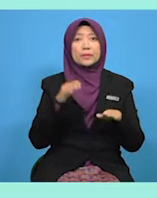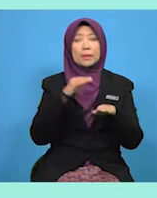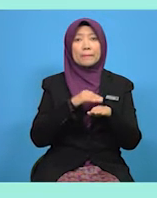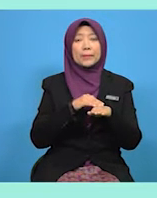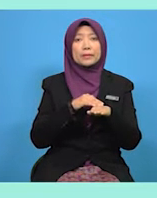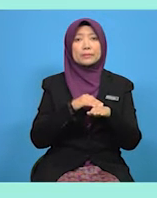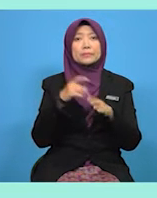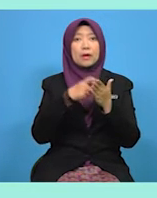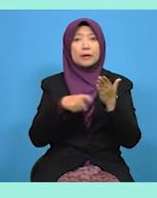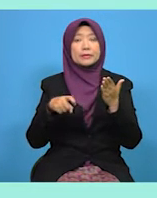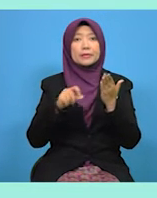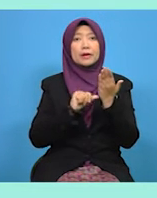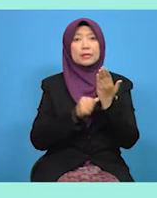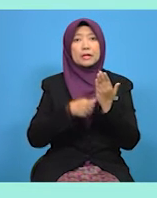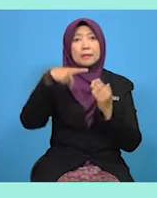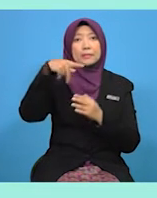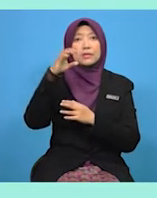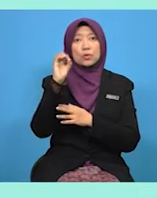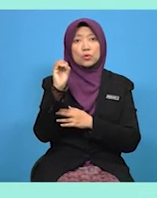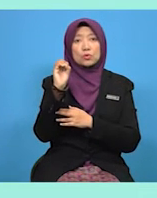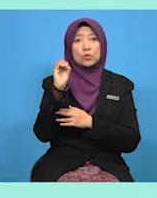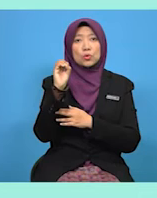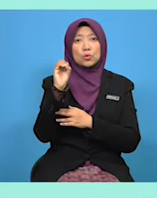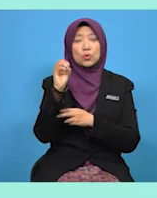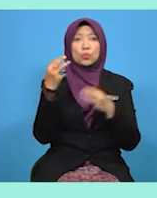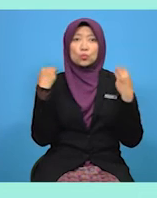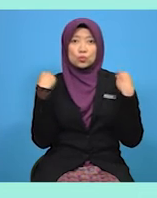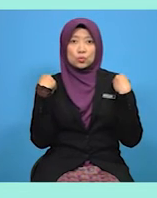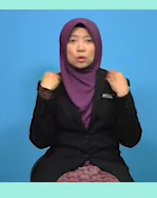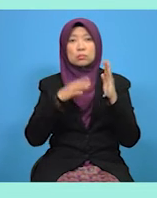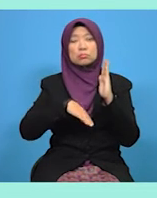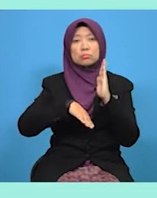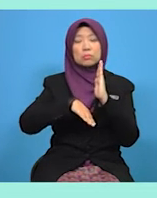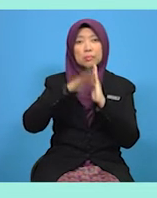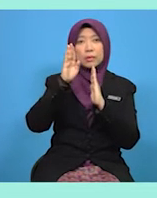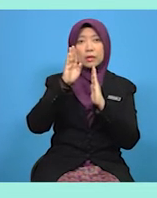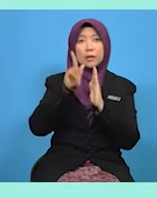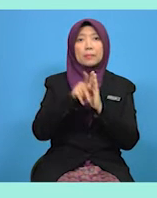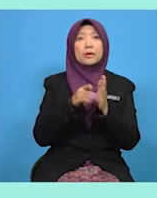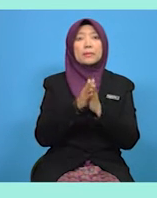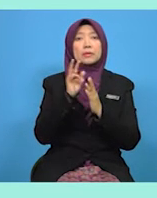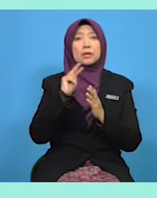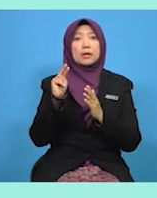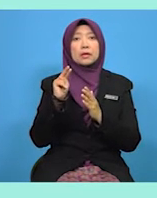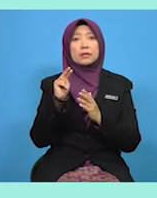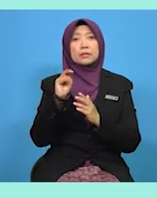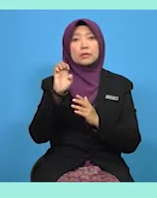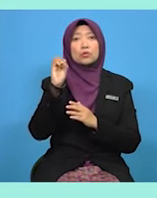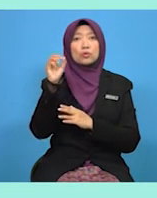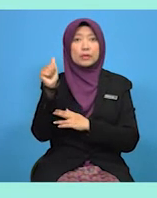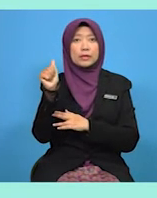Pada tingkat harga asal P0, wujud lebihan permintaan